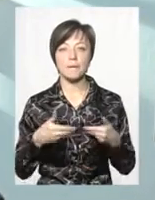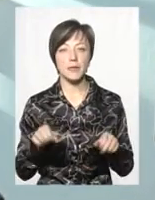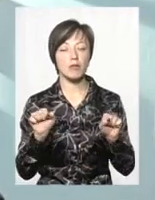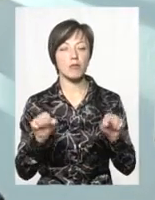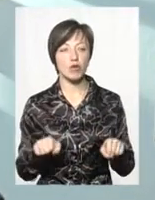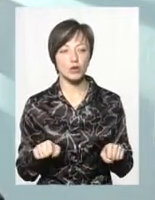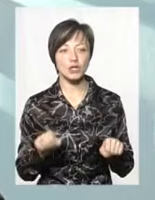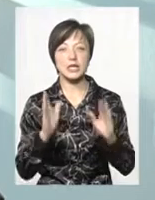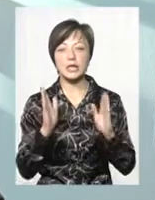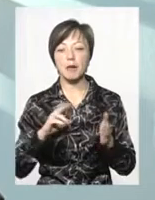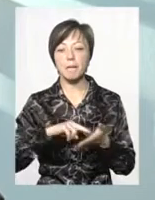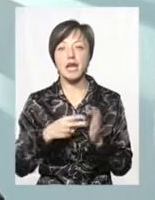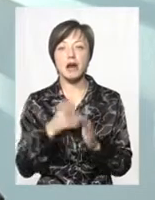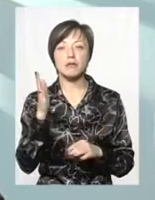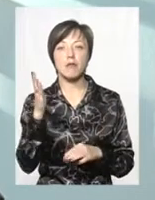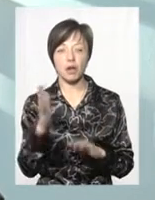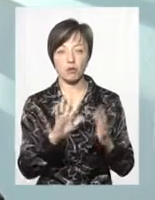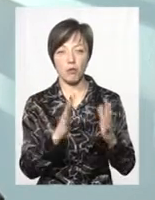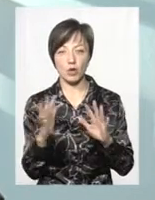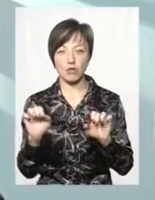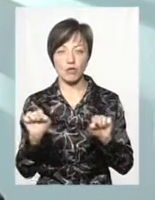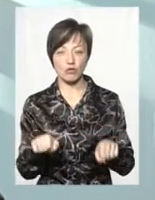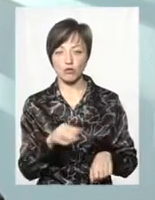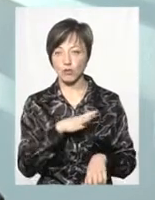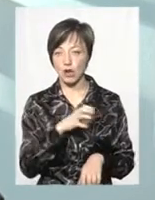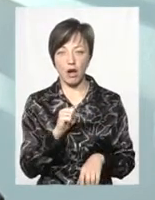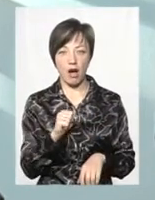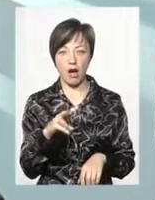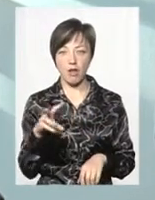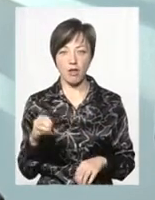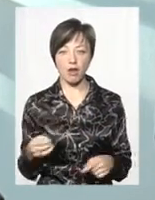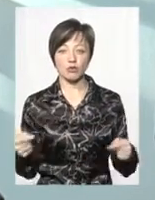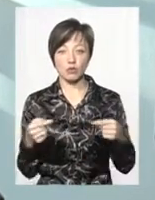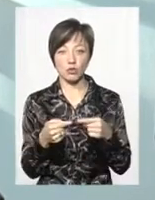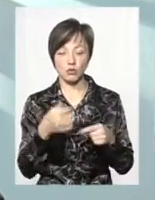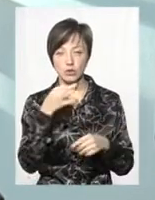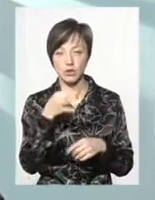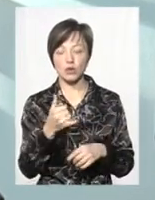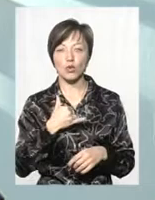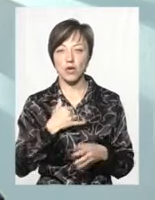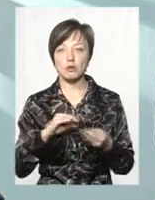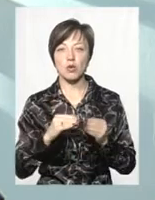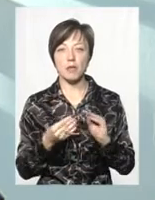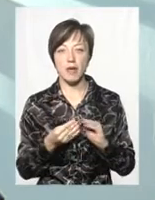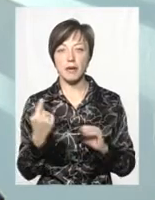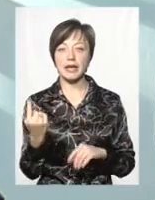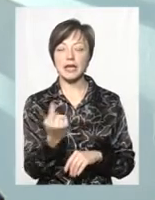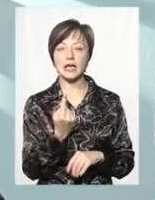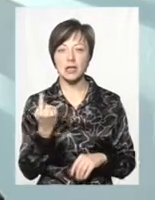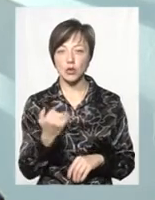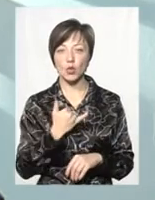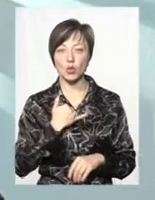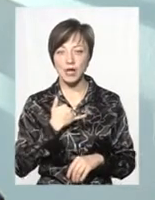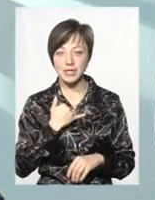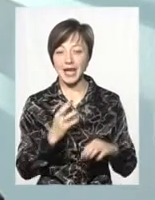тільки передбачити деякі події, які можуть бути. А в нас проблема є єдина, що в нас